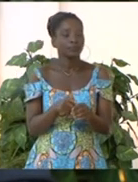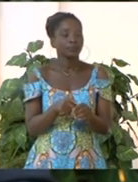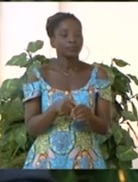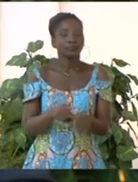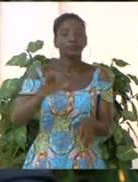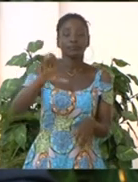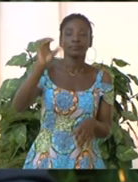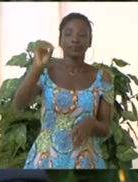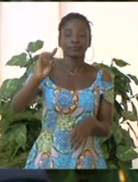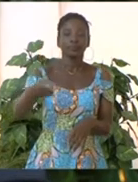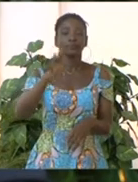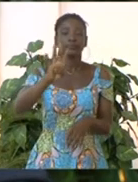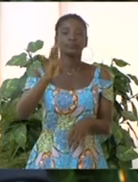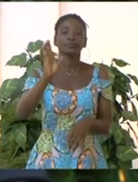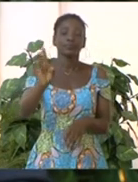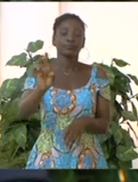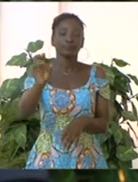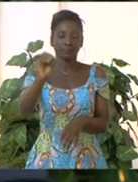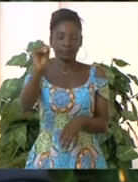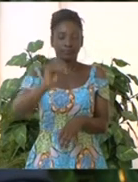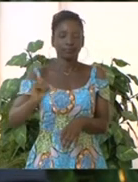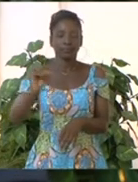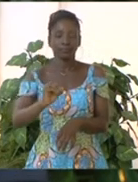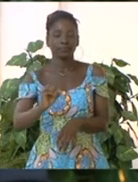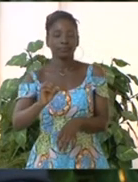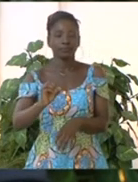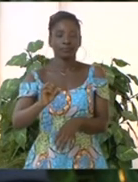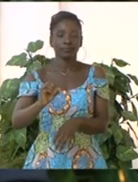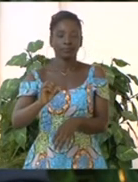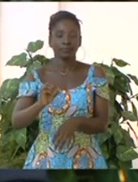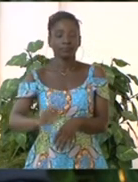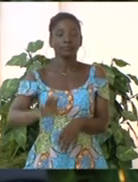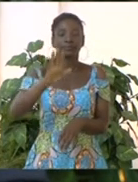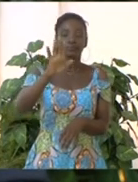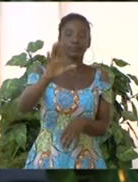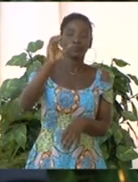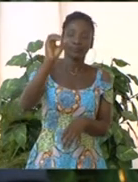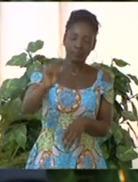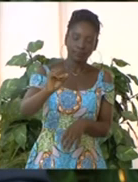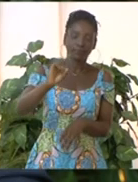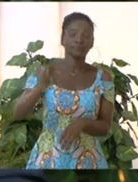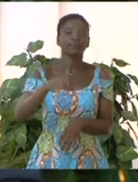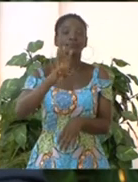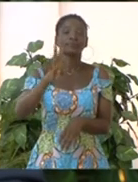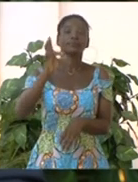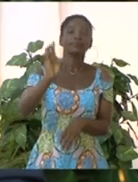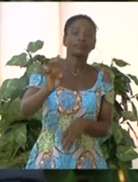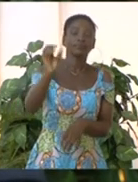50,4 à 7 % taux de participation 50 véhicules car à 7%